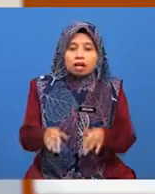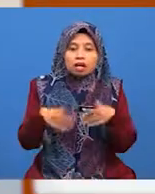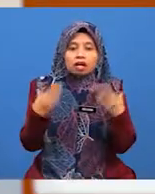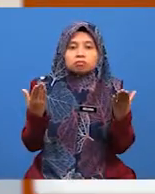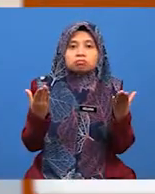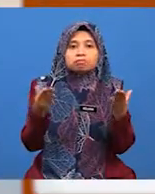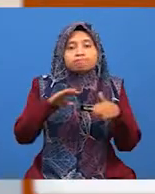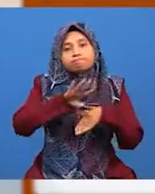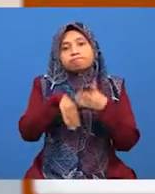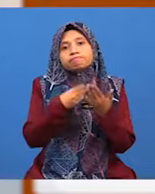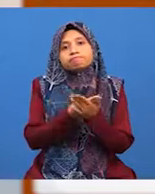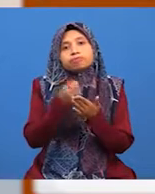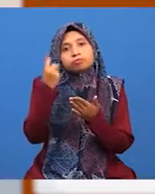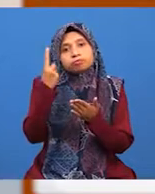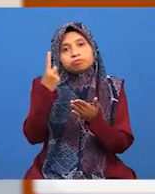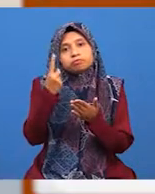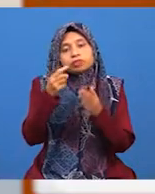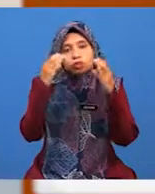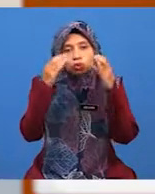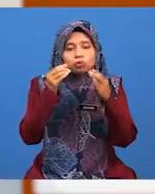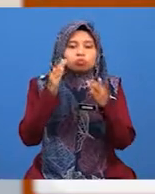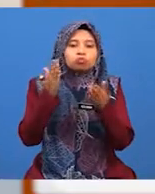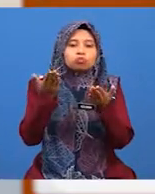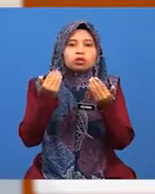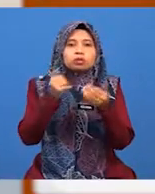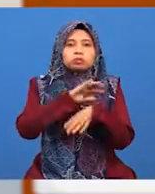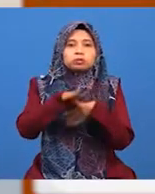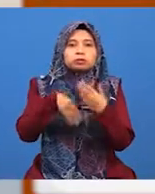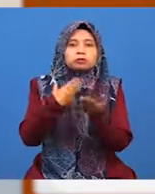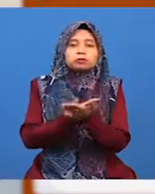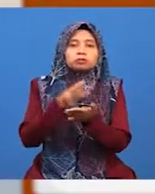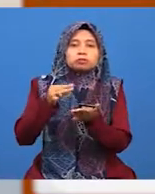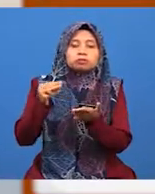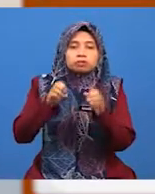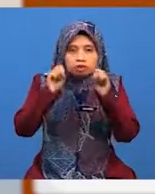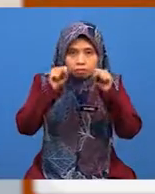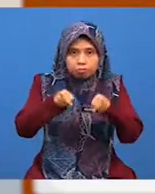Bagaimanakah setakat ini murid-murid? Cikgu berharap semua murid cikgu